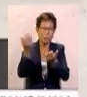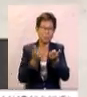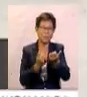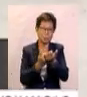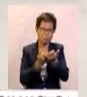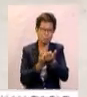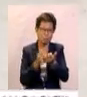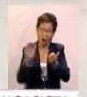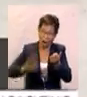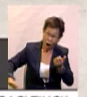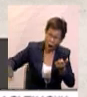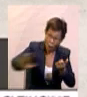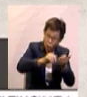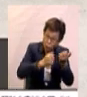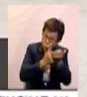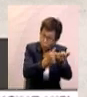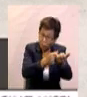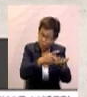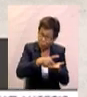anda semua